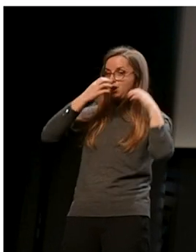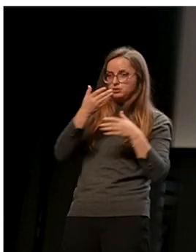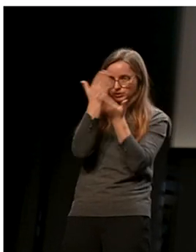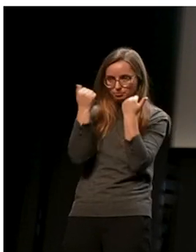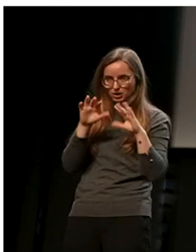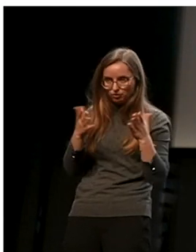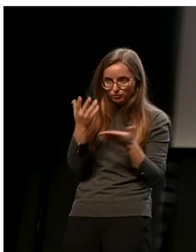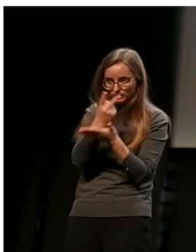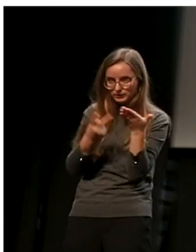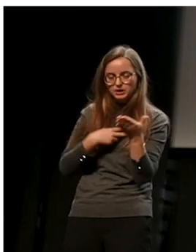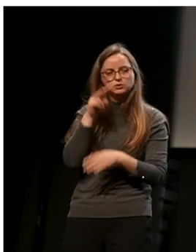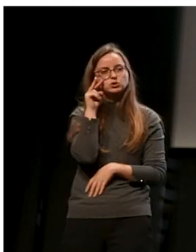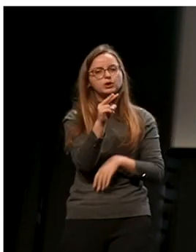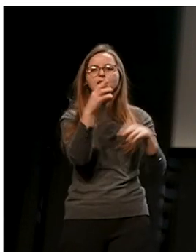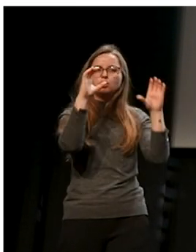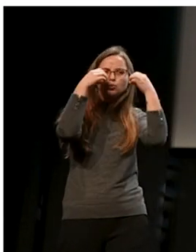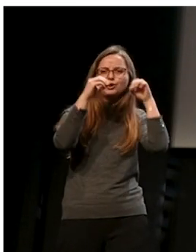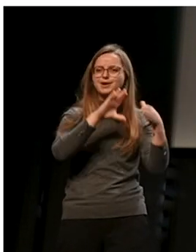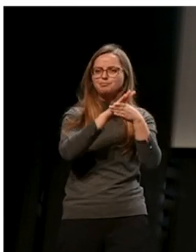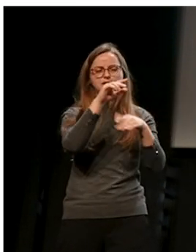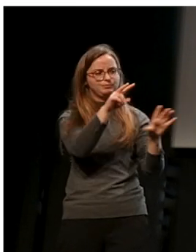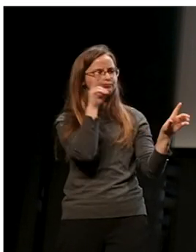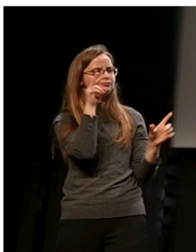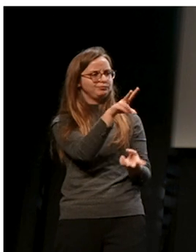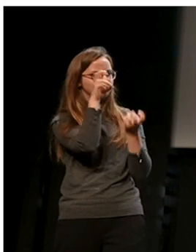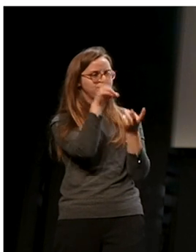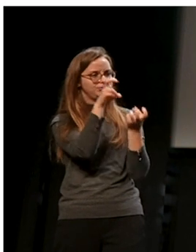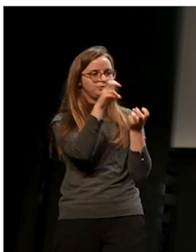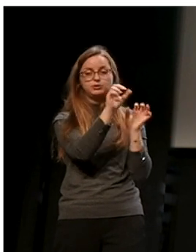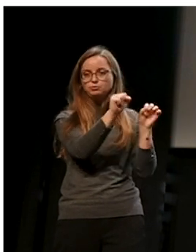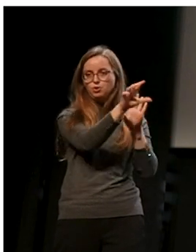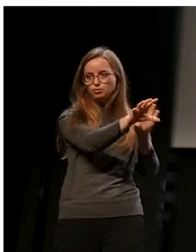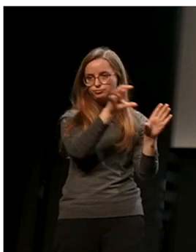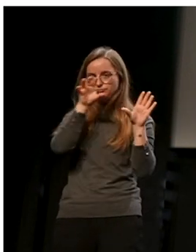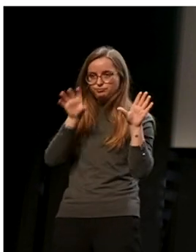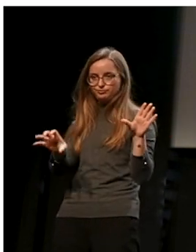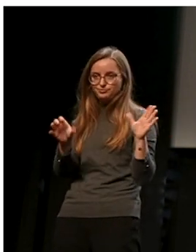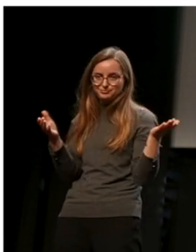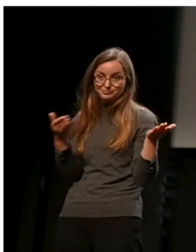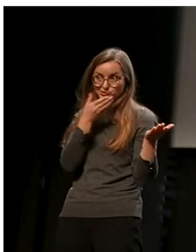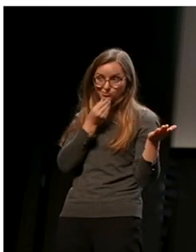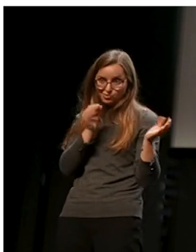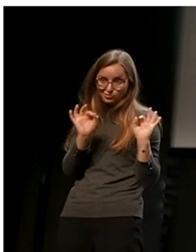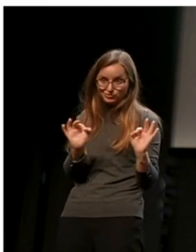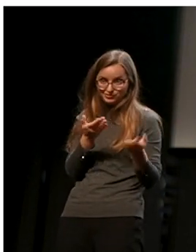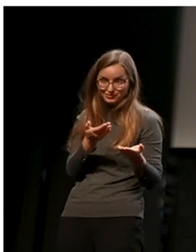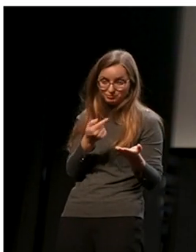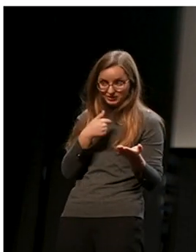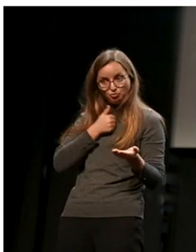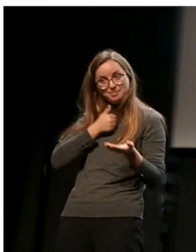Google Images, je vais regarder un koala, et si je suis vraiment feignant, ben, je vais décalquer mon koala. J'aurai un beau koala. Ça sera moi qui